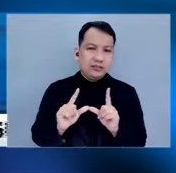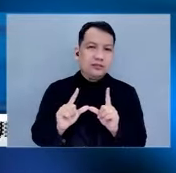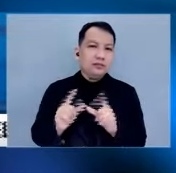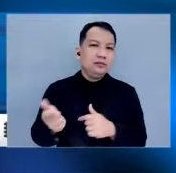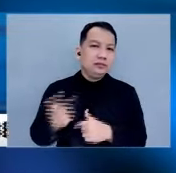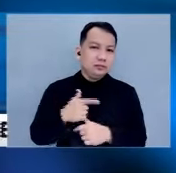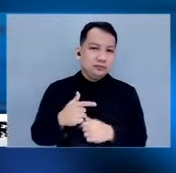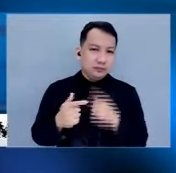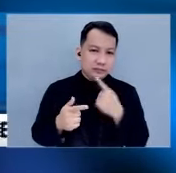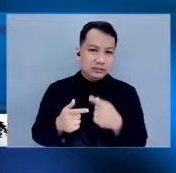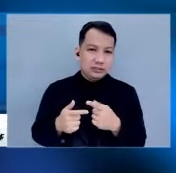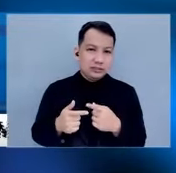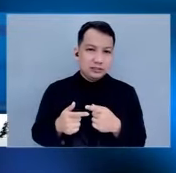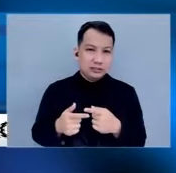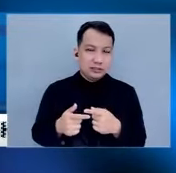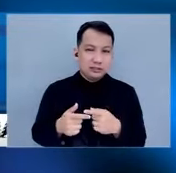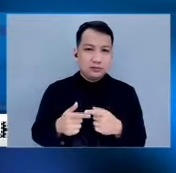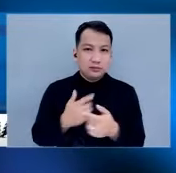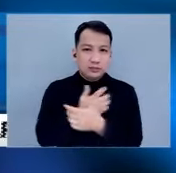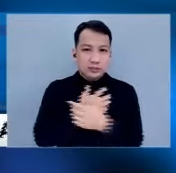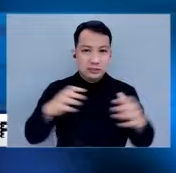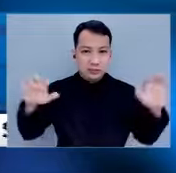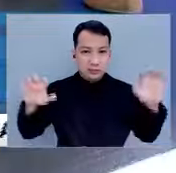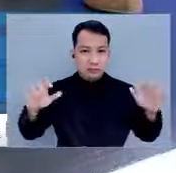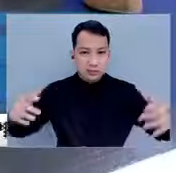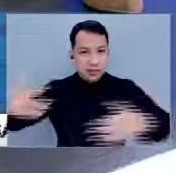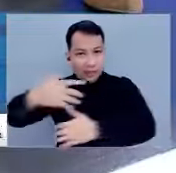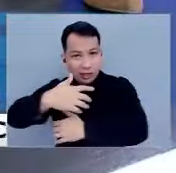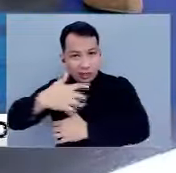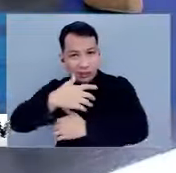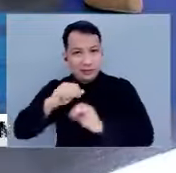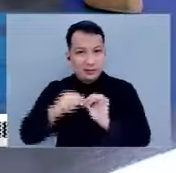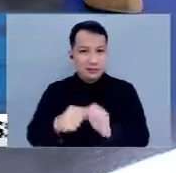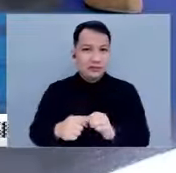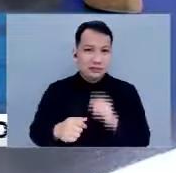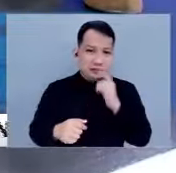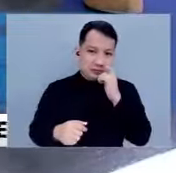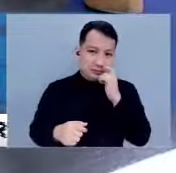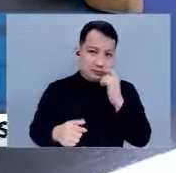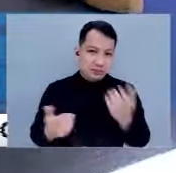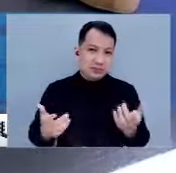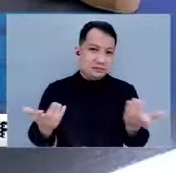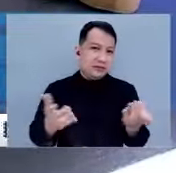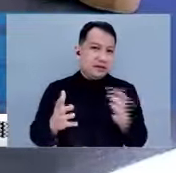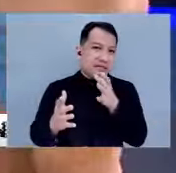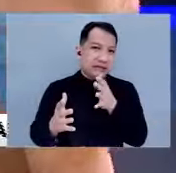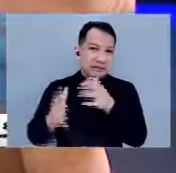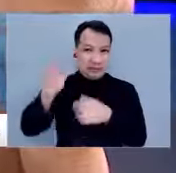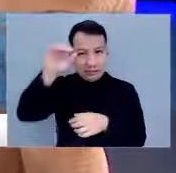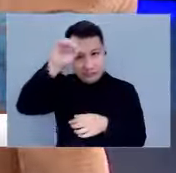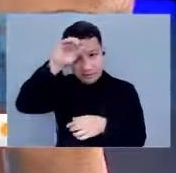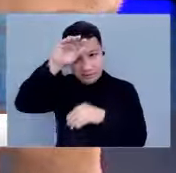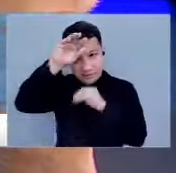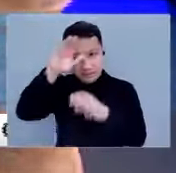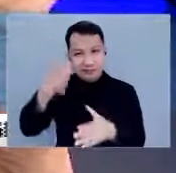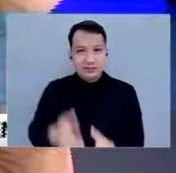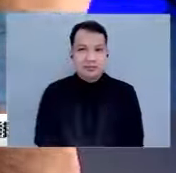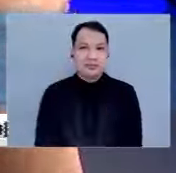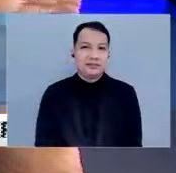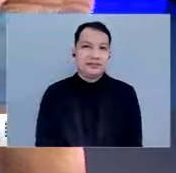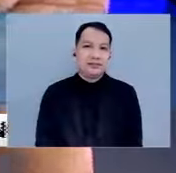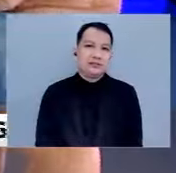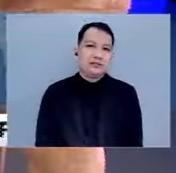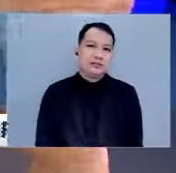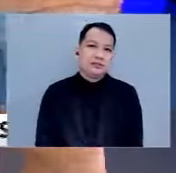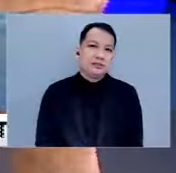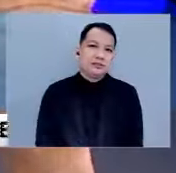mapigilan si Teddy be ' ba Papano yakap ng yakap sayo yung mga pati yung mga nanay at lola Paano yon Okay lang welcome